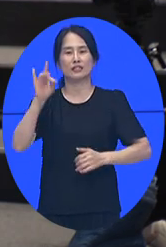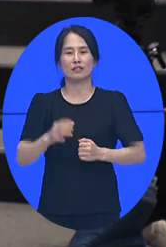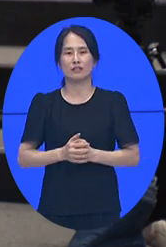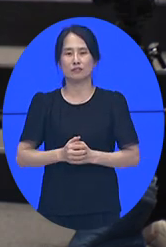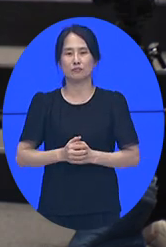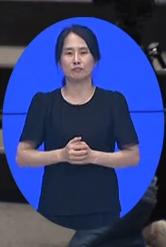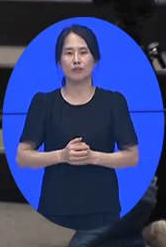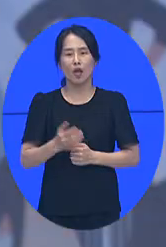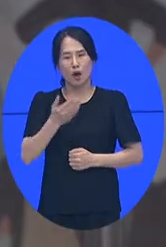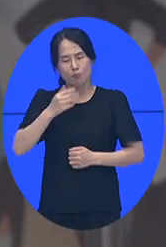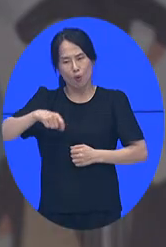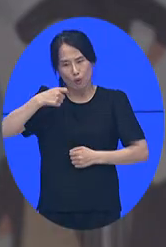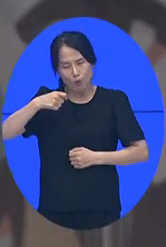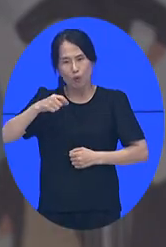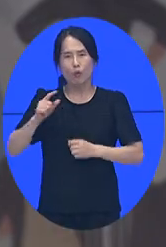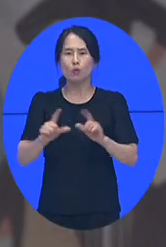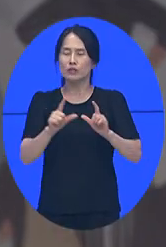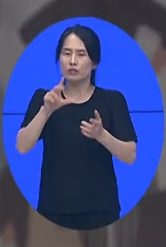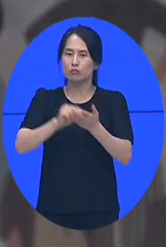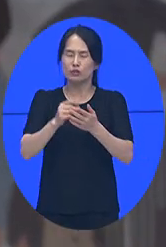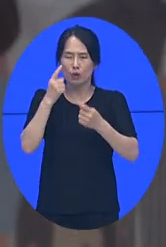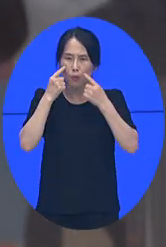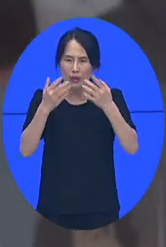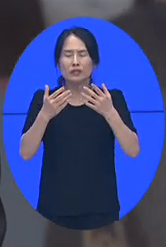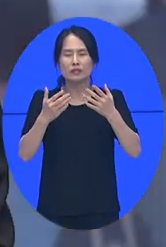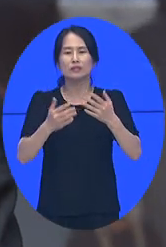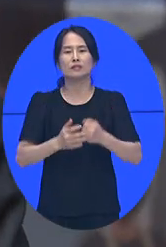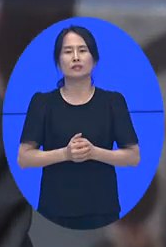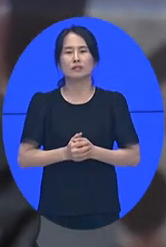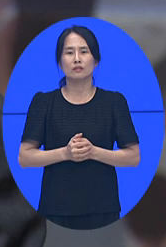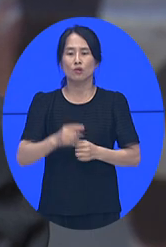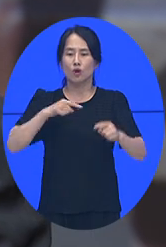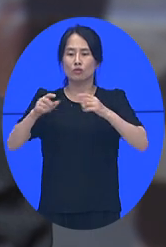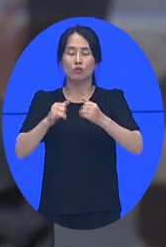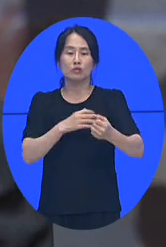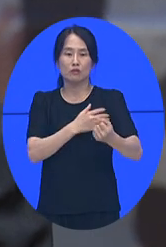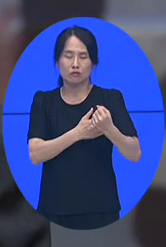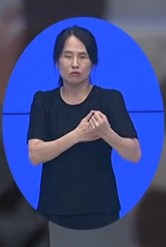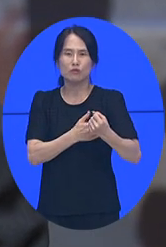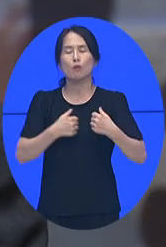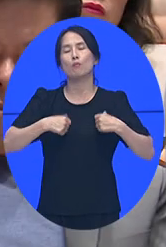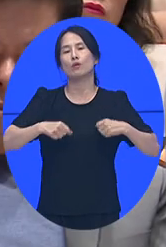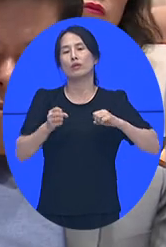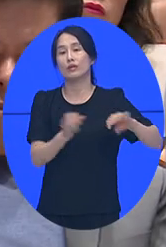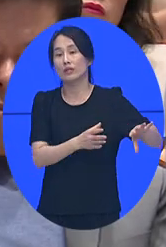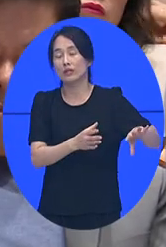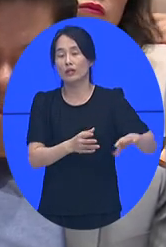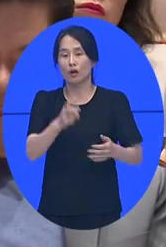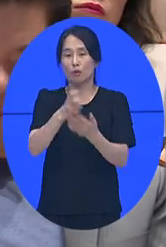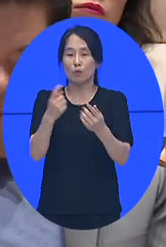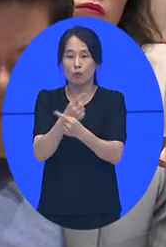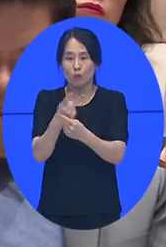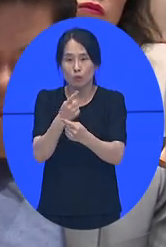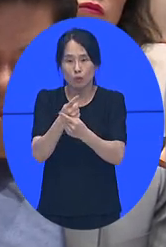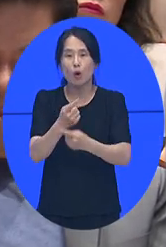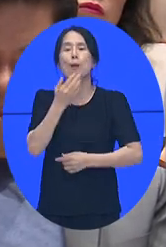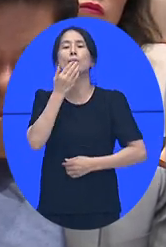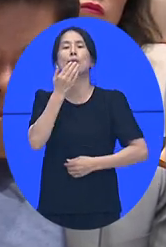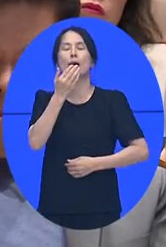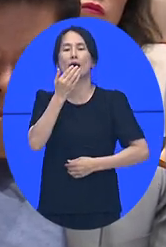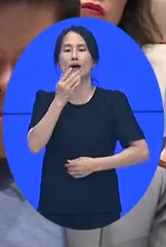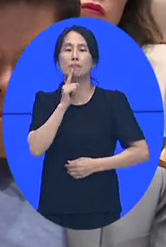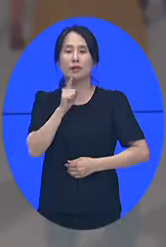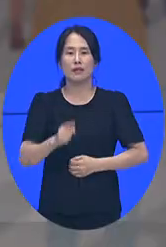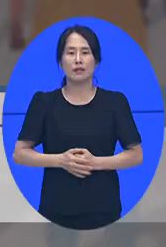경기도지사는 국민들이 먹고 사는 문제가 어떻게 관련되는지를 분명히 하고 정치인의 기득권을 내려놓고 추진한다면 반드시 이뤄낼 수 있을 거라고